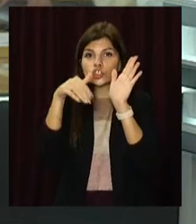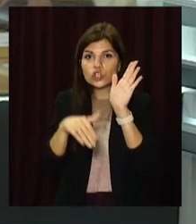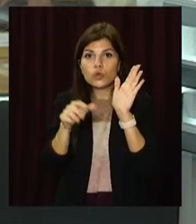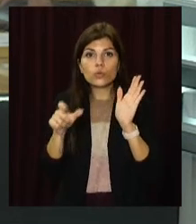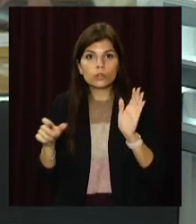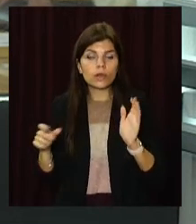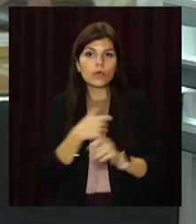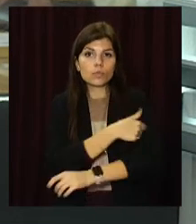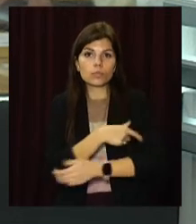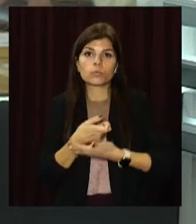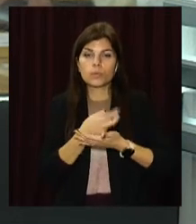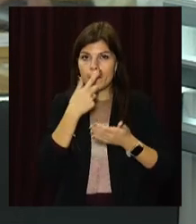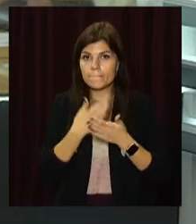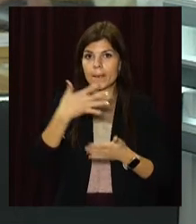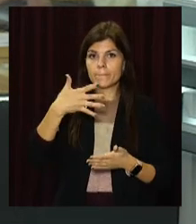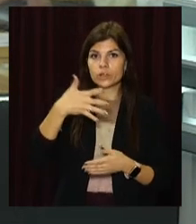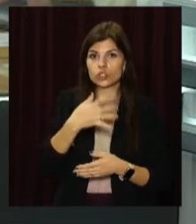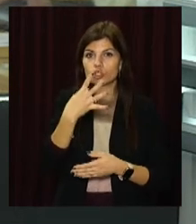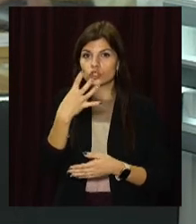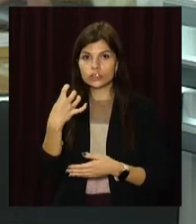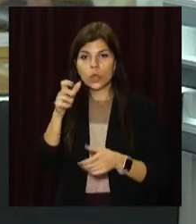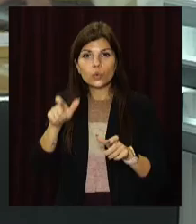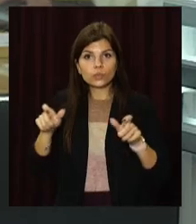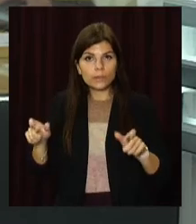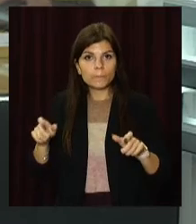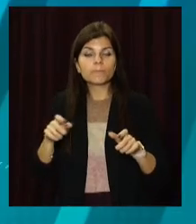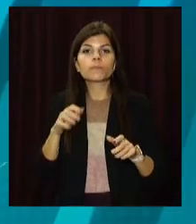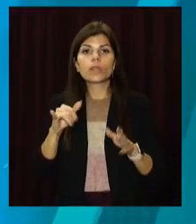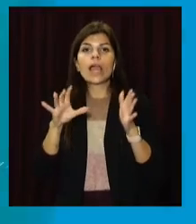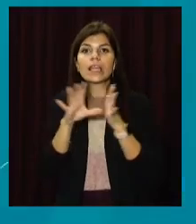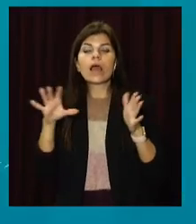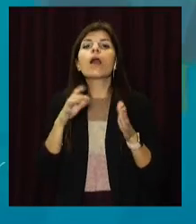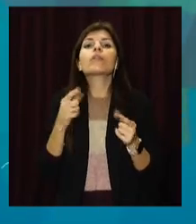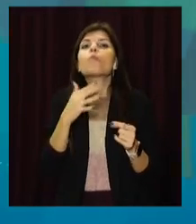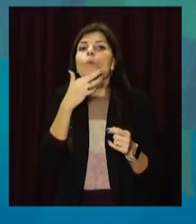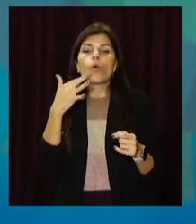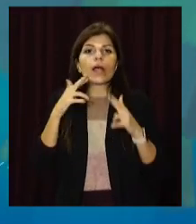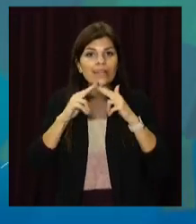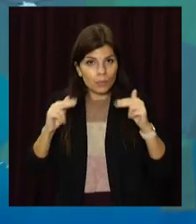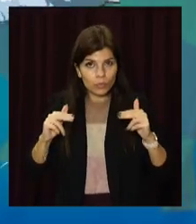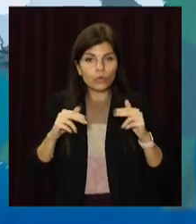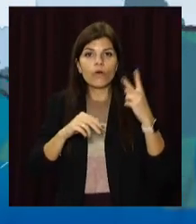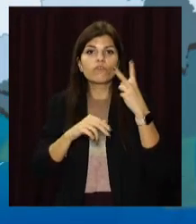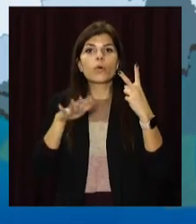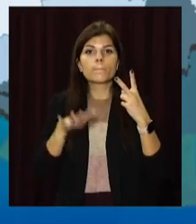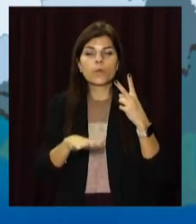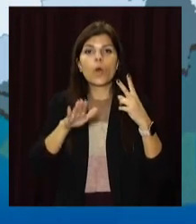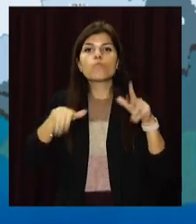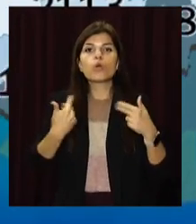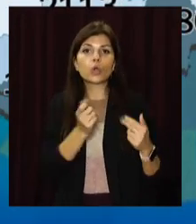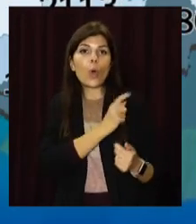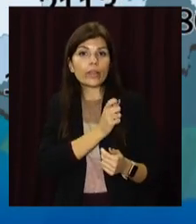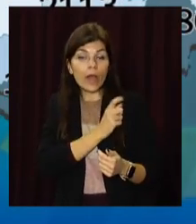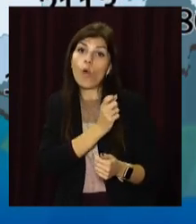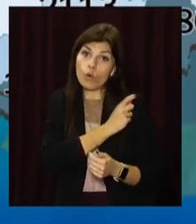людей. Ушпиталили майже 5400 пацієнтів. У рейтингу антилідерів Дніпропетровщина на другому місці після